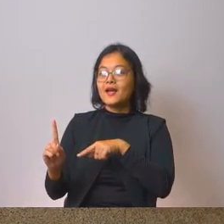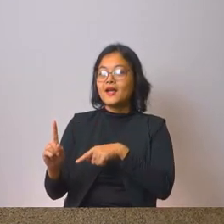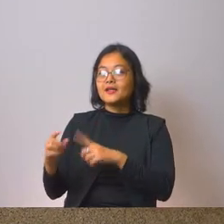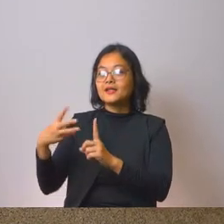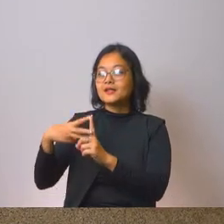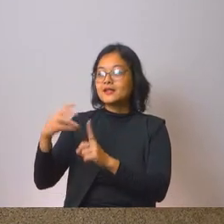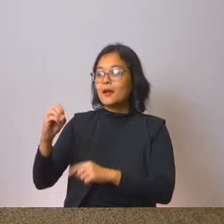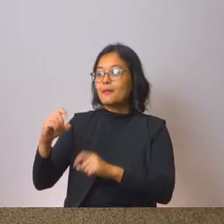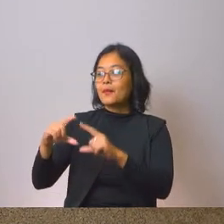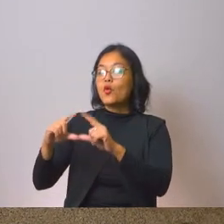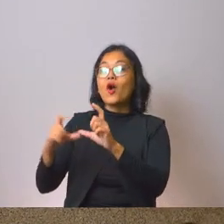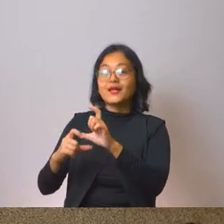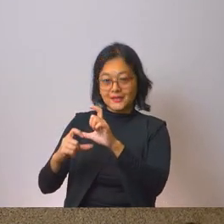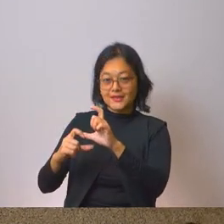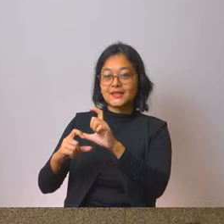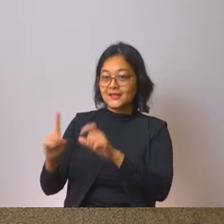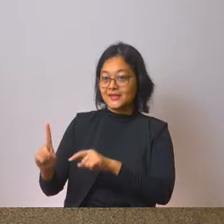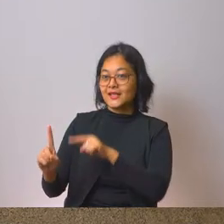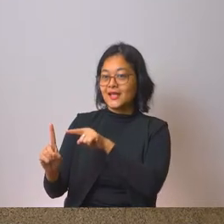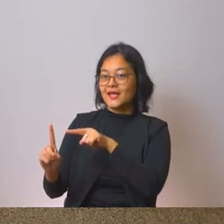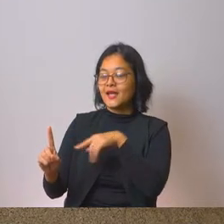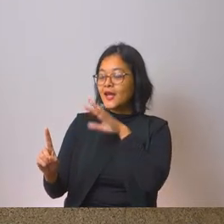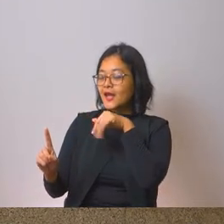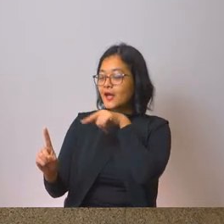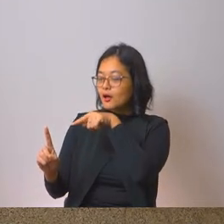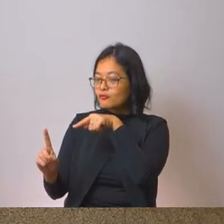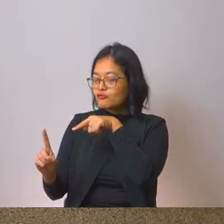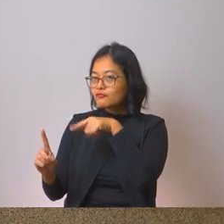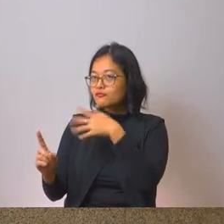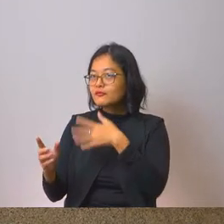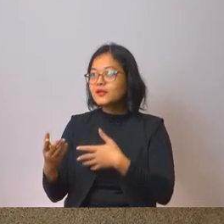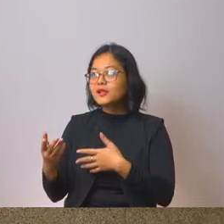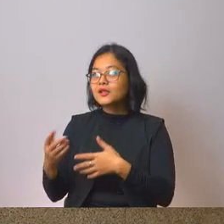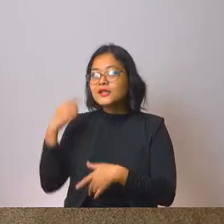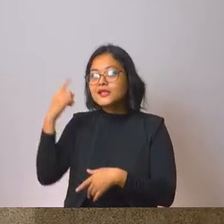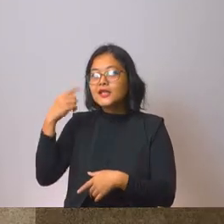pernah enggak sih kamu jengkel sama orang yang lebih dewasa?